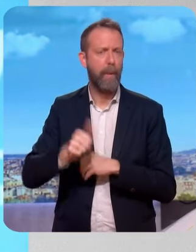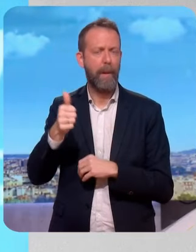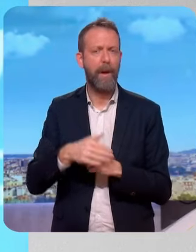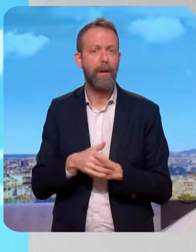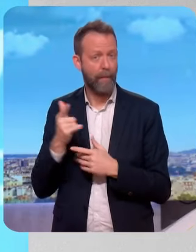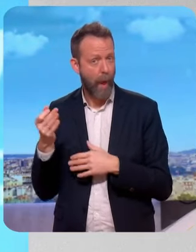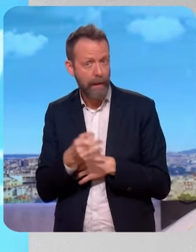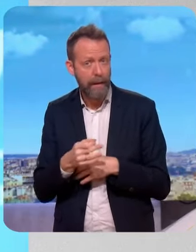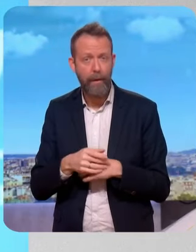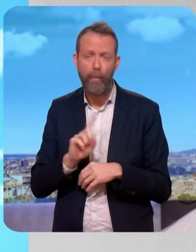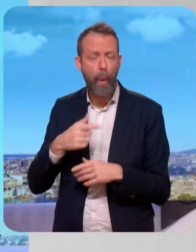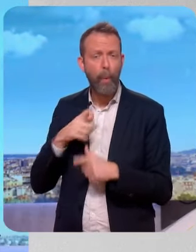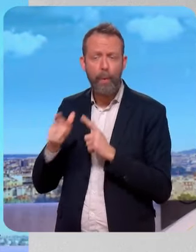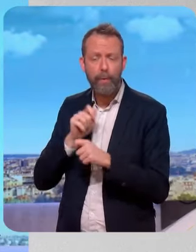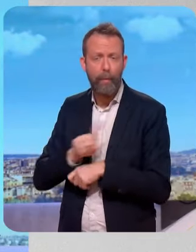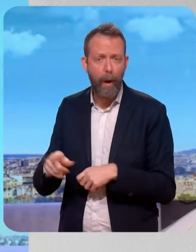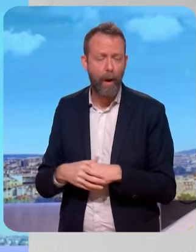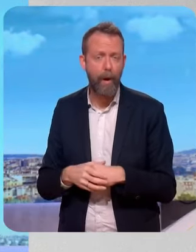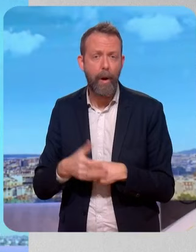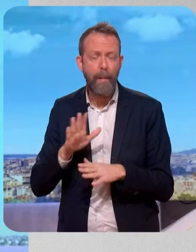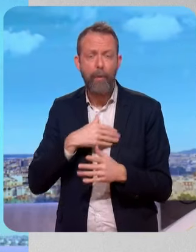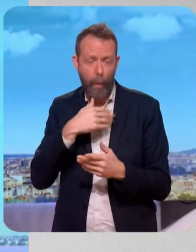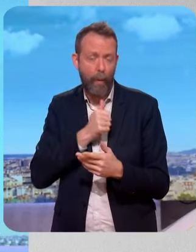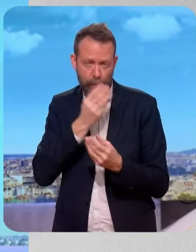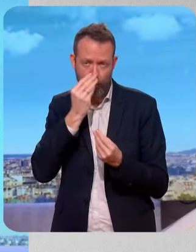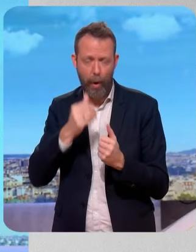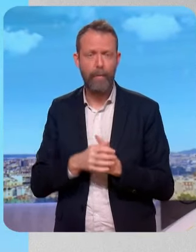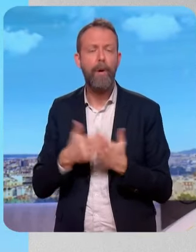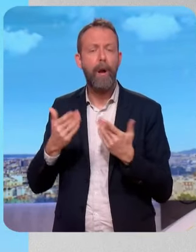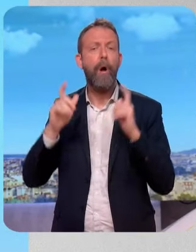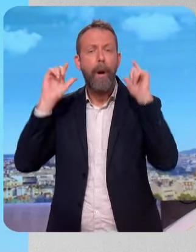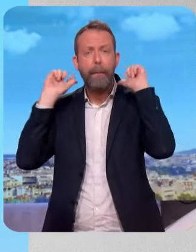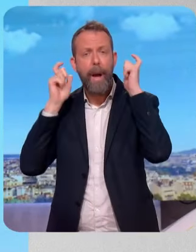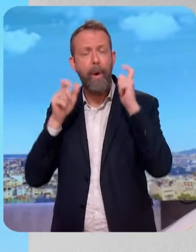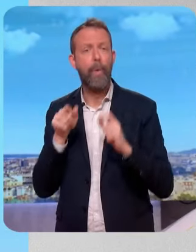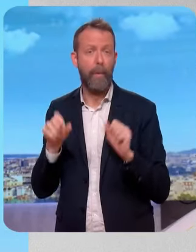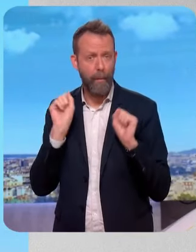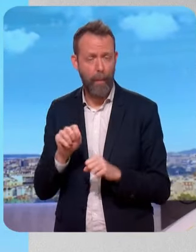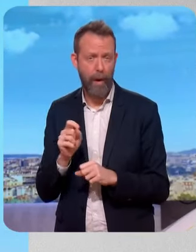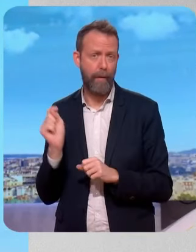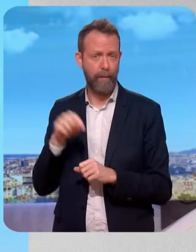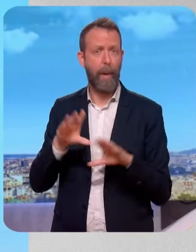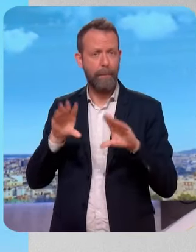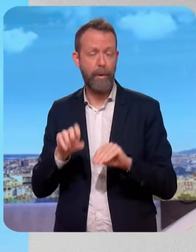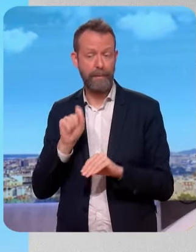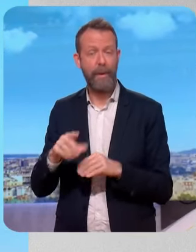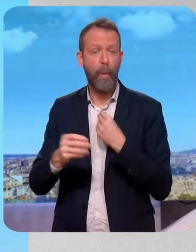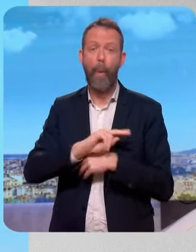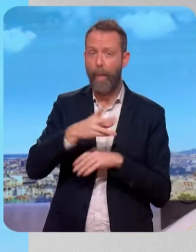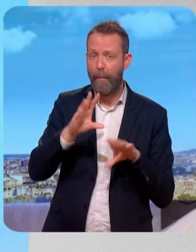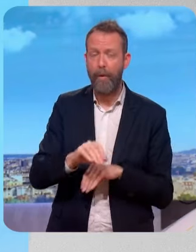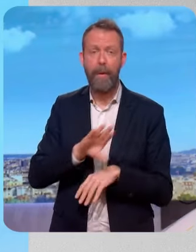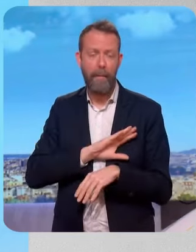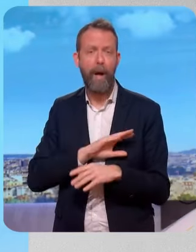du moment. Non, on n'en a pas parlé, mais je le ressens comme ça. Mais François Bayrou, il viendrait éventuellement à ce poste ou à un autre, parce que, en